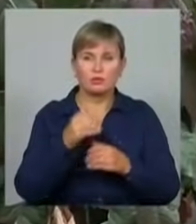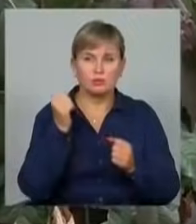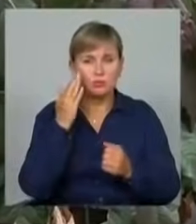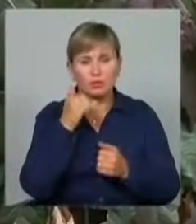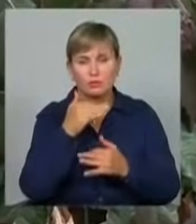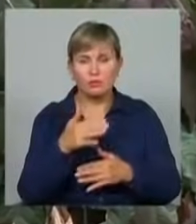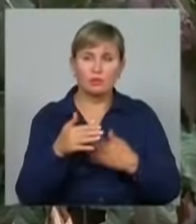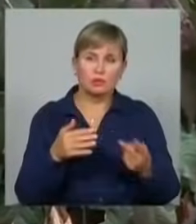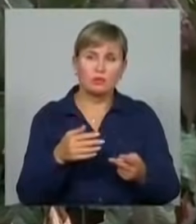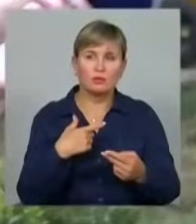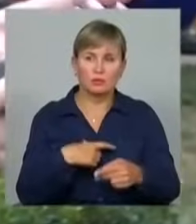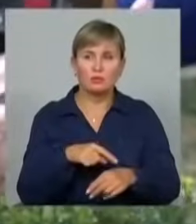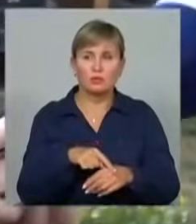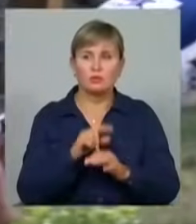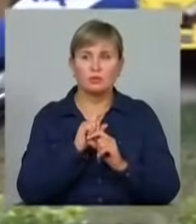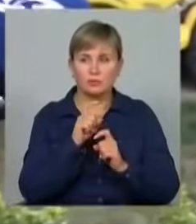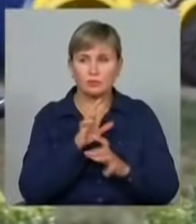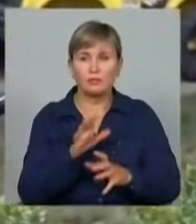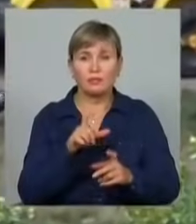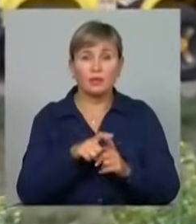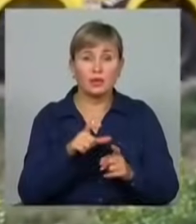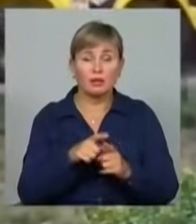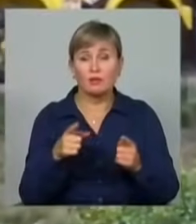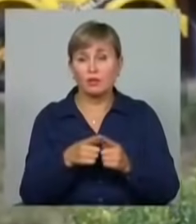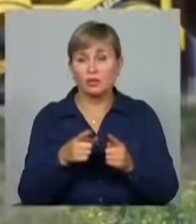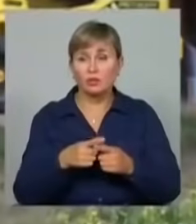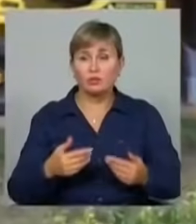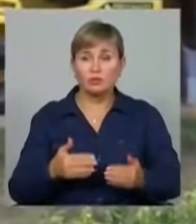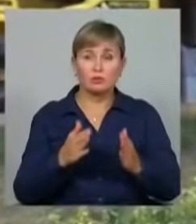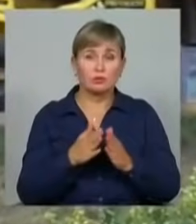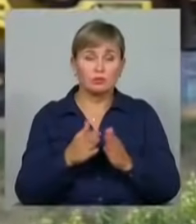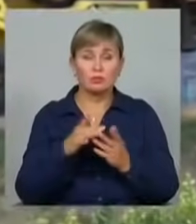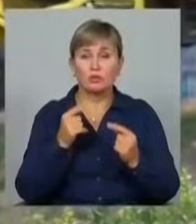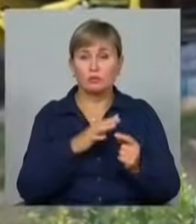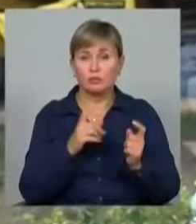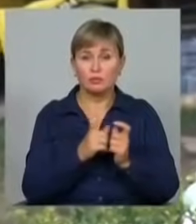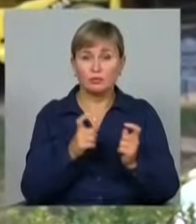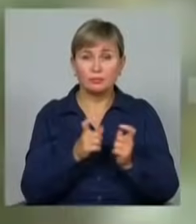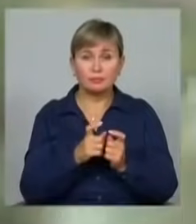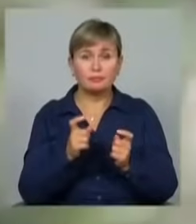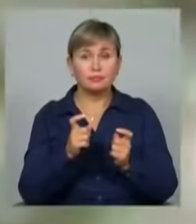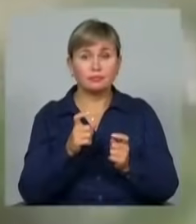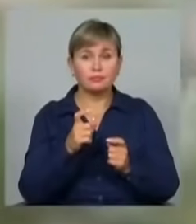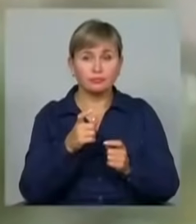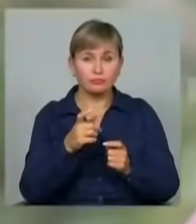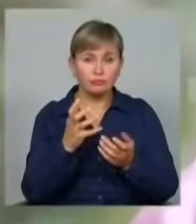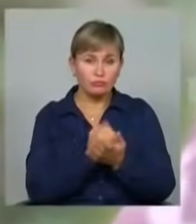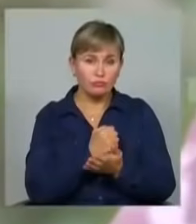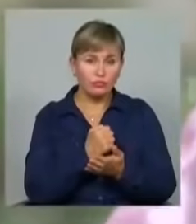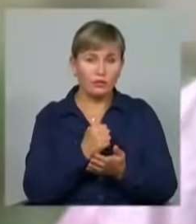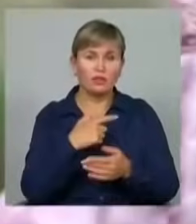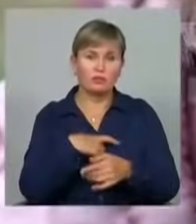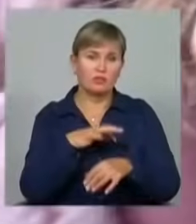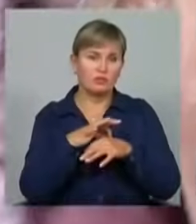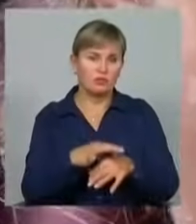лежу на левом, а так себя чувствую хорошо. Конфликт, по словам квартиранки, проживающей в доме, где произошел конфликт, спровоцировал судоисполнитель. Он якобы вел